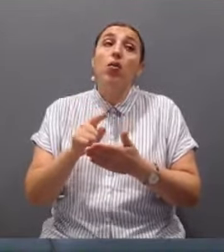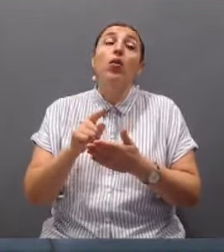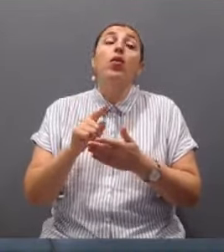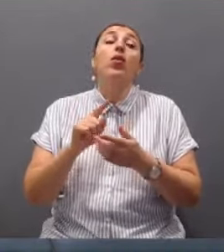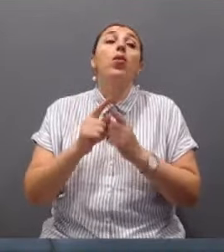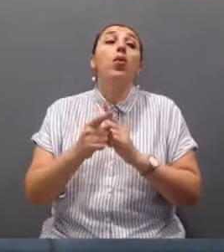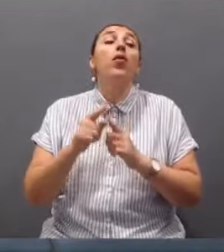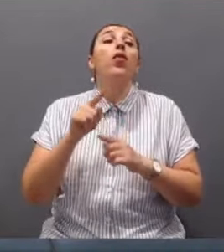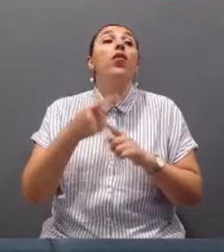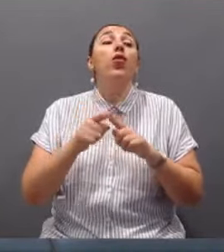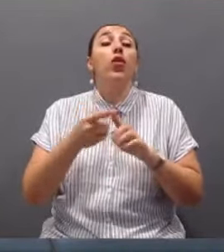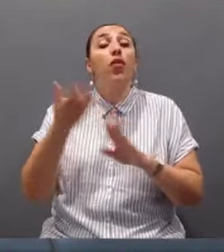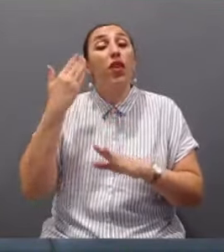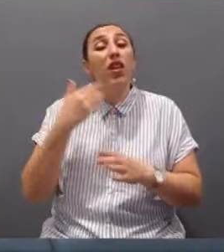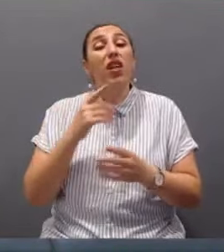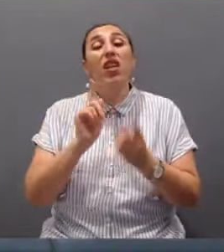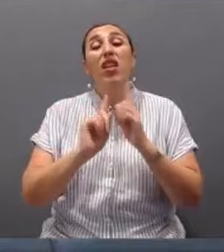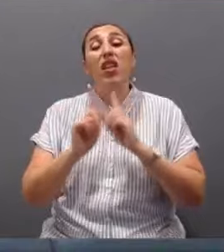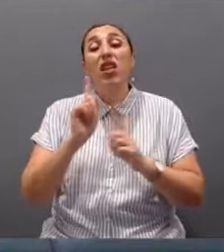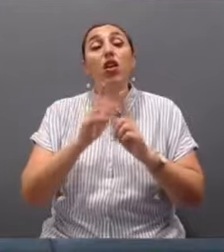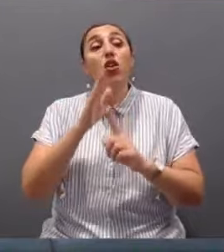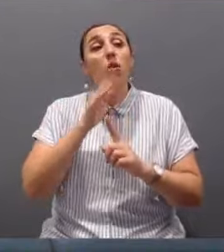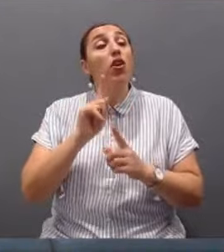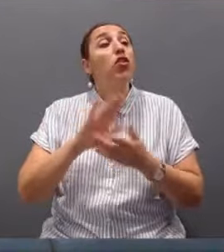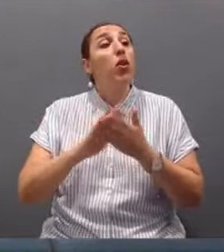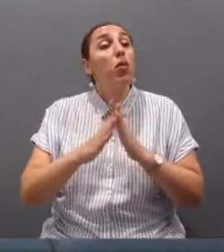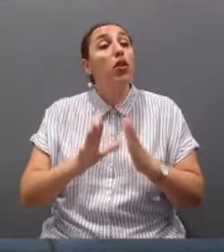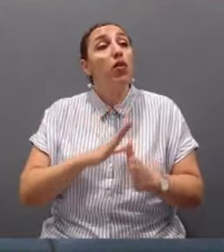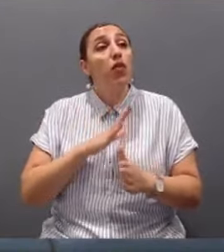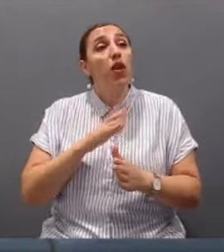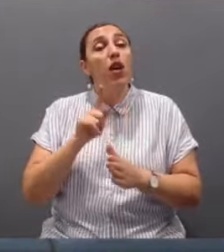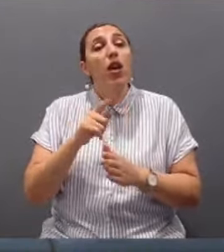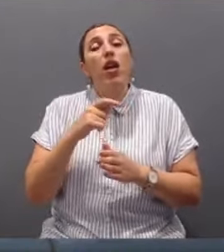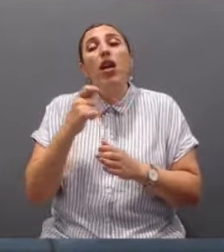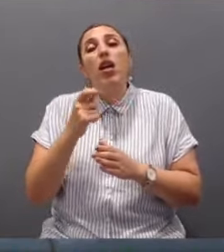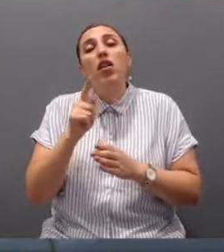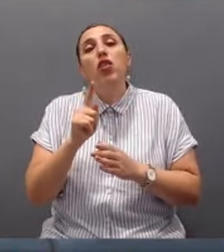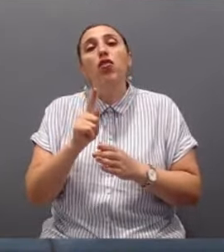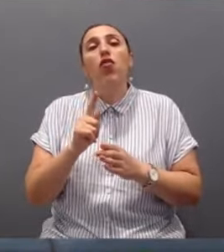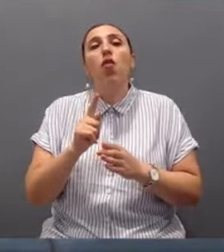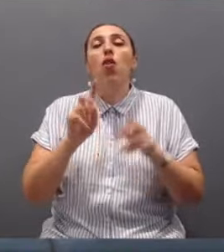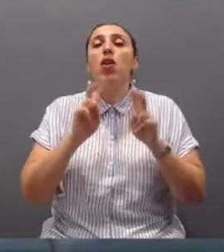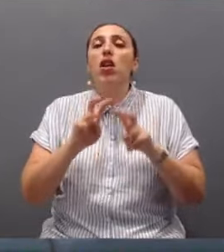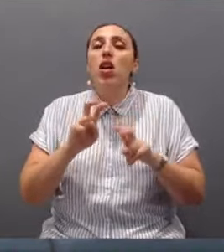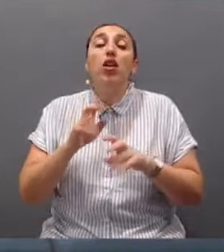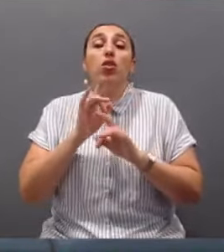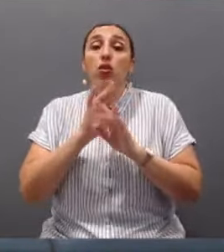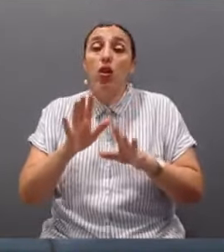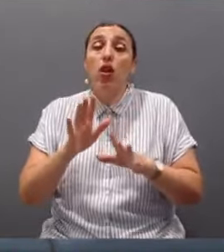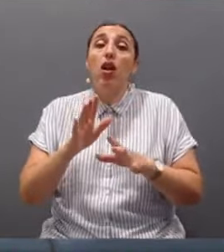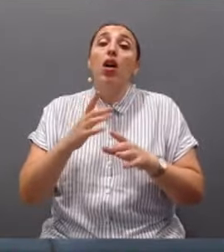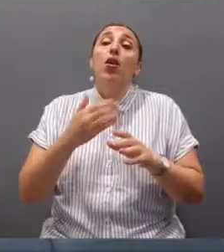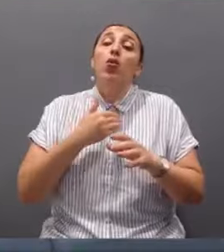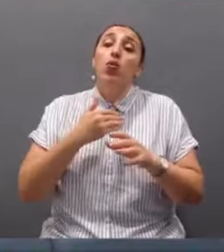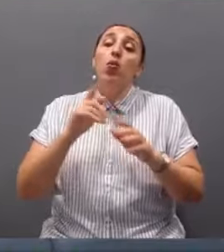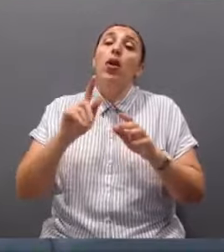նախորդ նիստին պայմանավորվել ենք, որ սահմանադրության միկրոմենեջմենտ չենք անում եւ թողում ենք ազգային